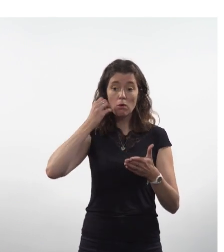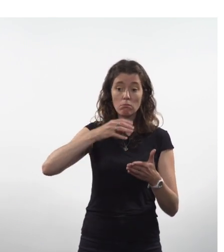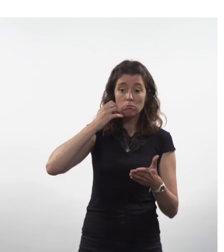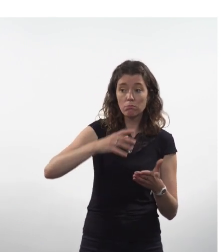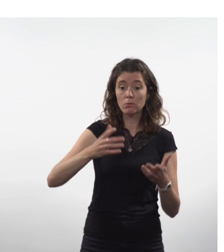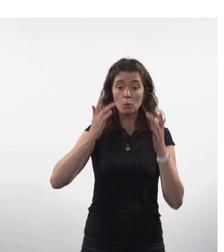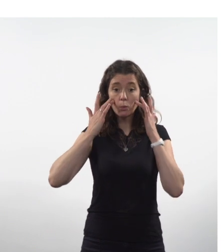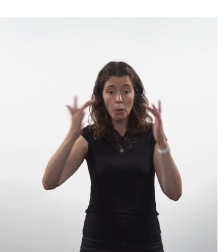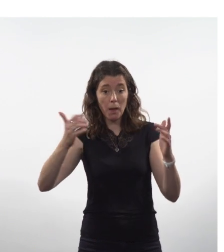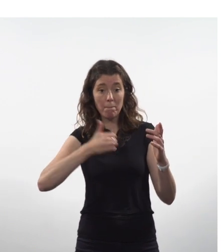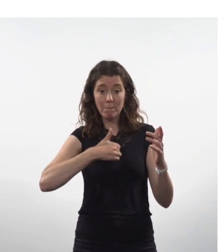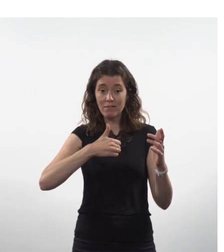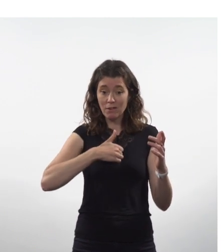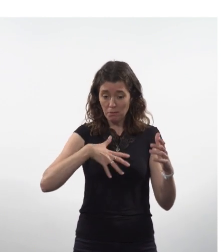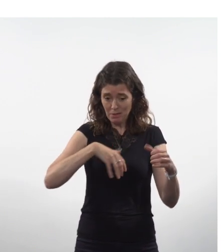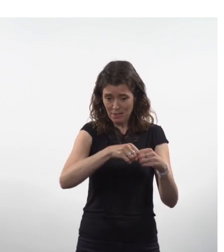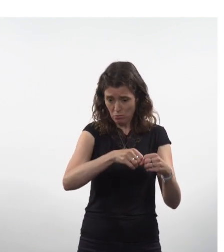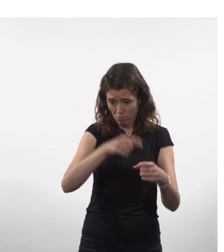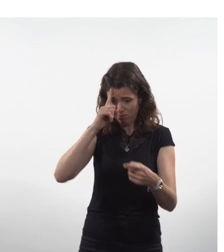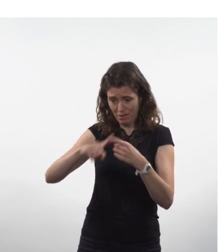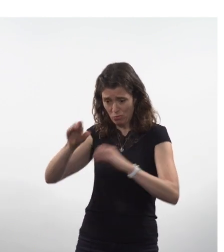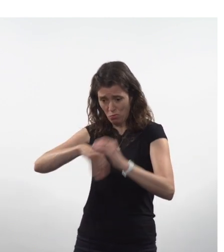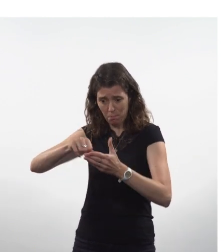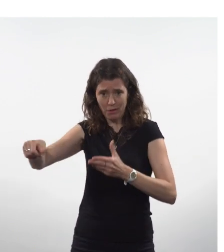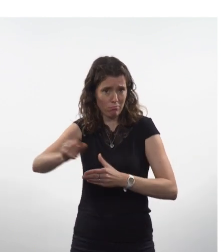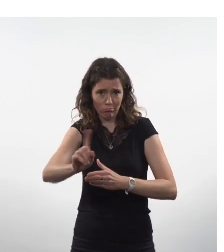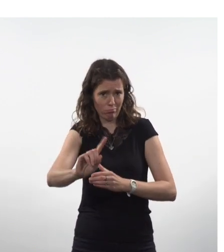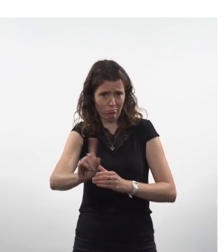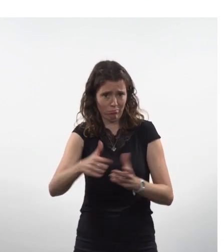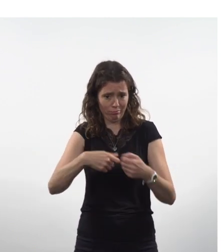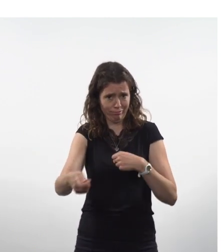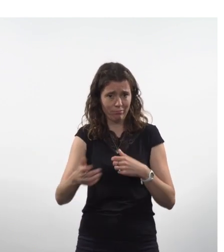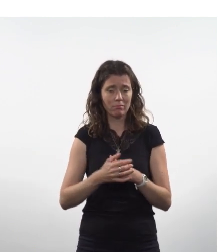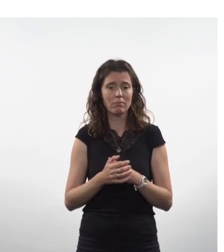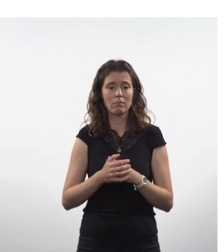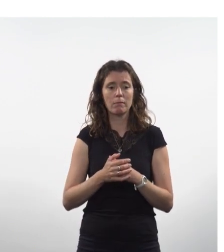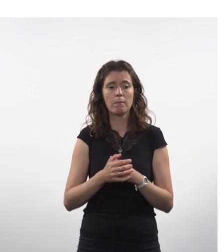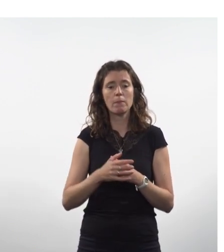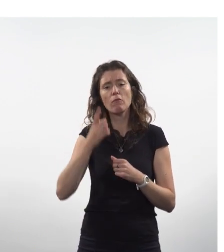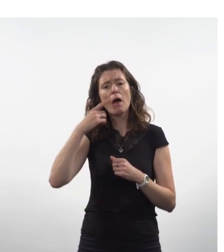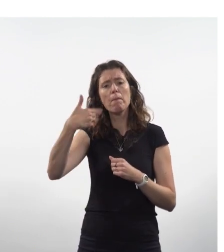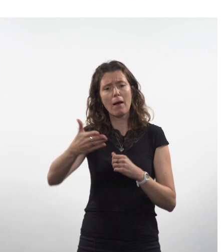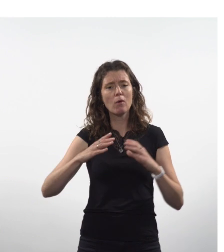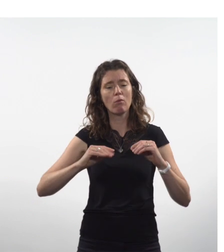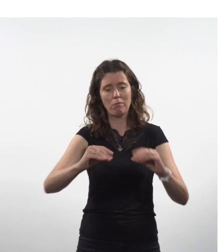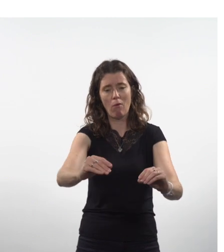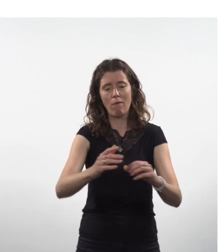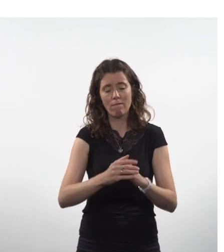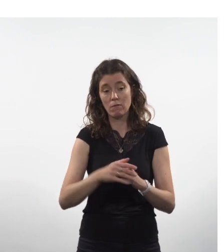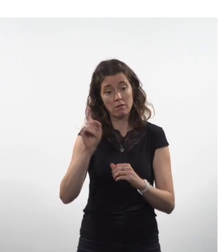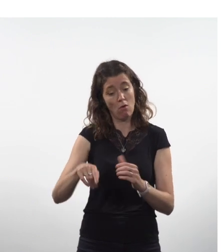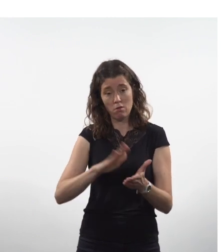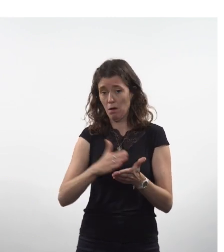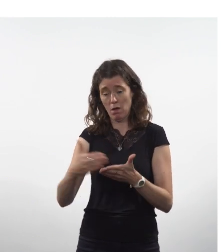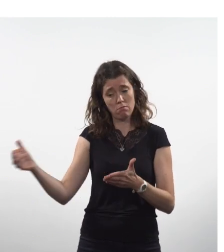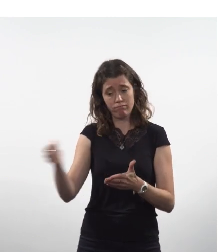tout à l'adaptation du parcours de soins. Et en pratique, mais on verra tout à l'heure, il faut prévoir un